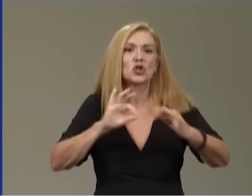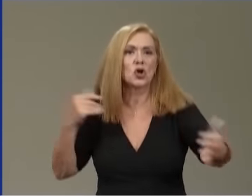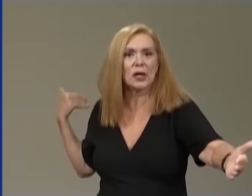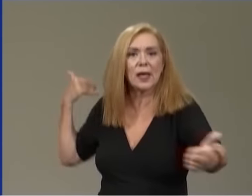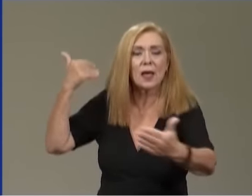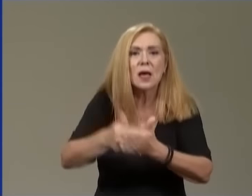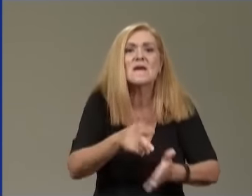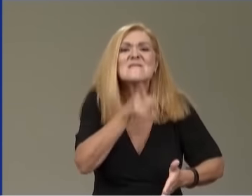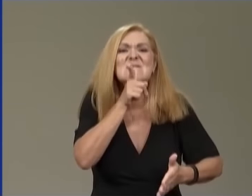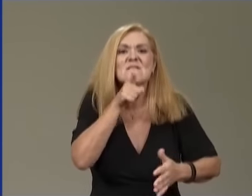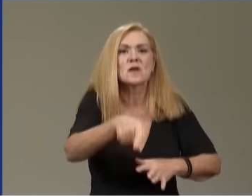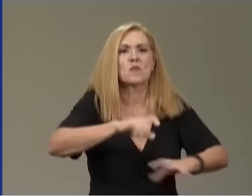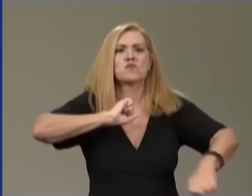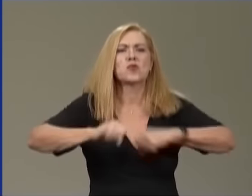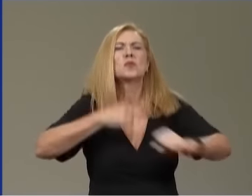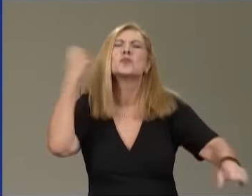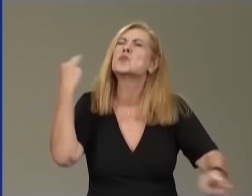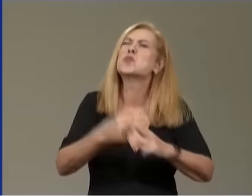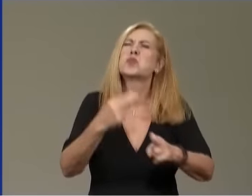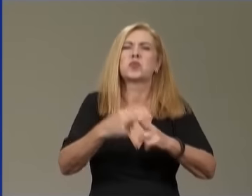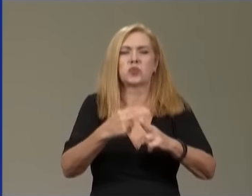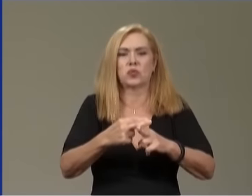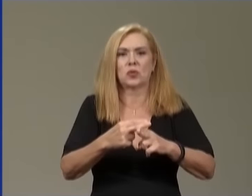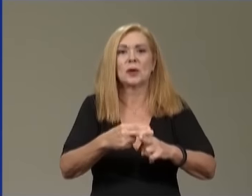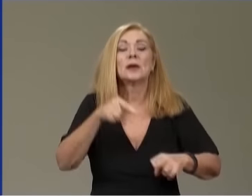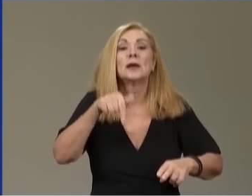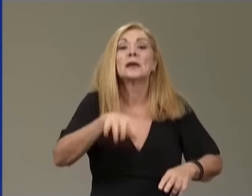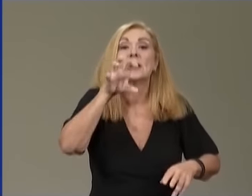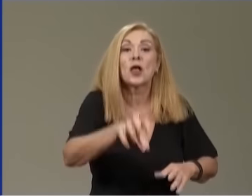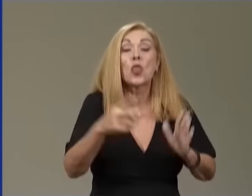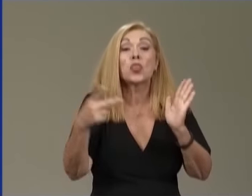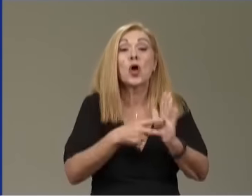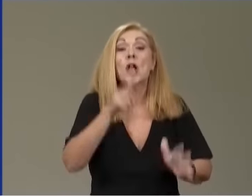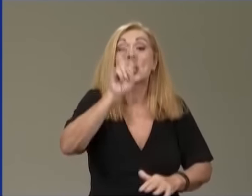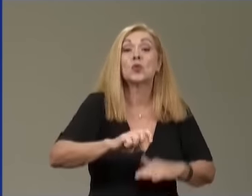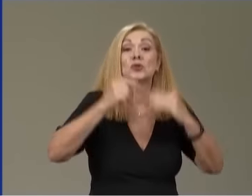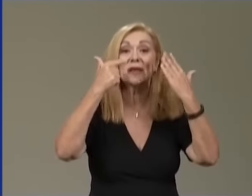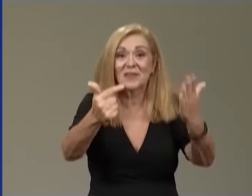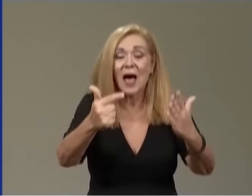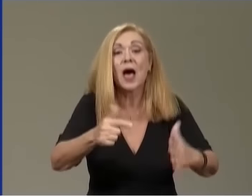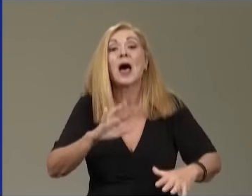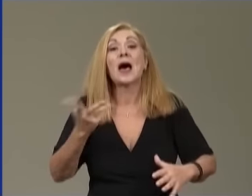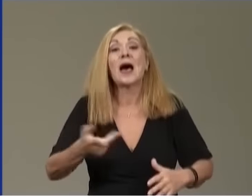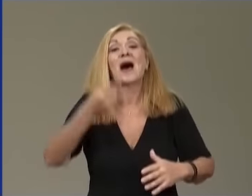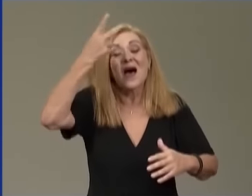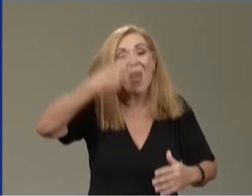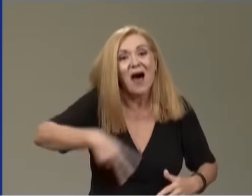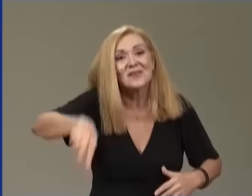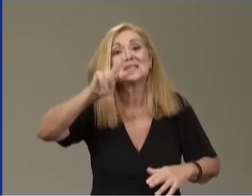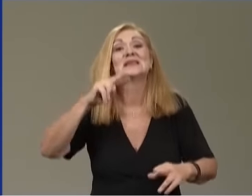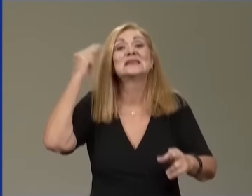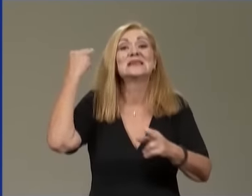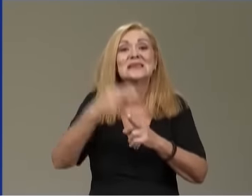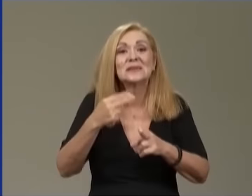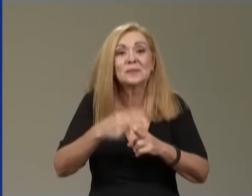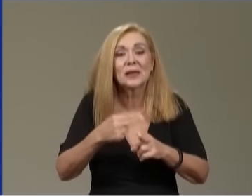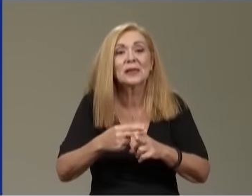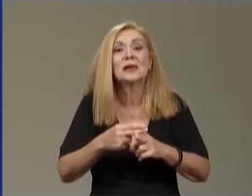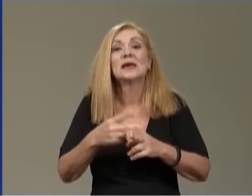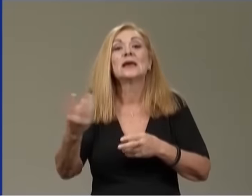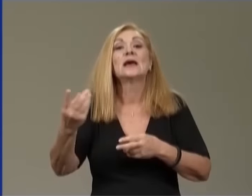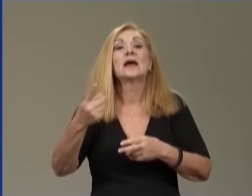μεγάλη προσπάθεια. Σε ένα τόπο το 2027 που θα έχει αυξήσει σημαντικά την